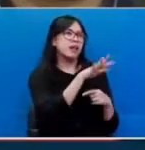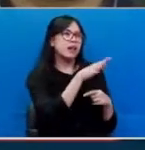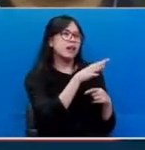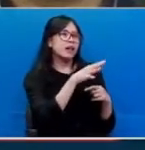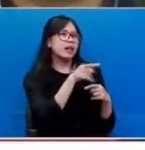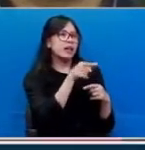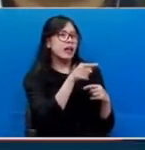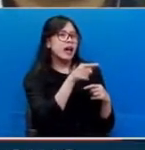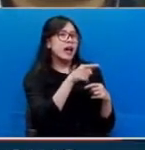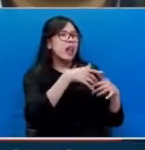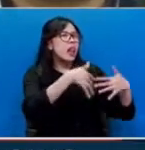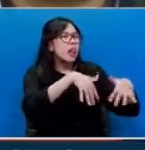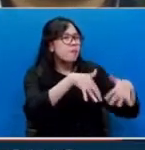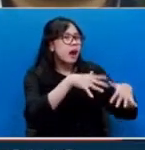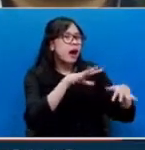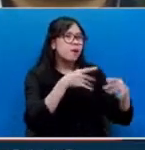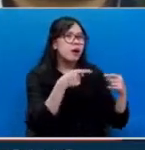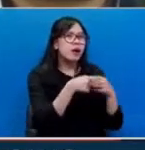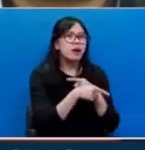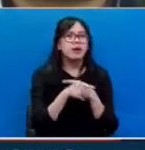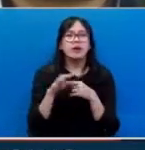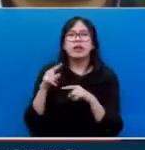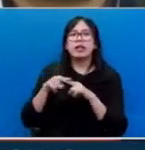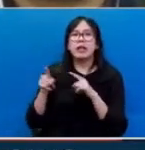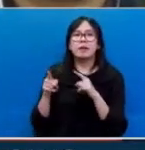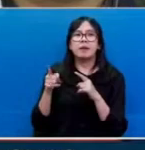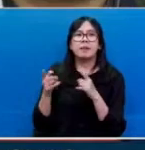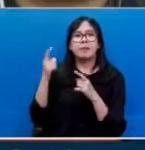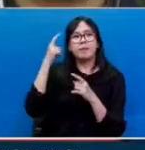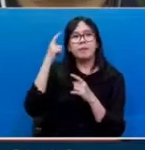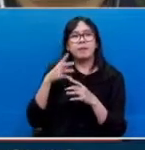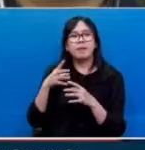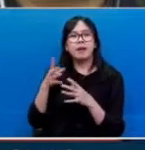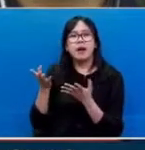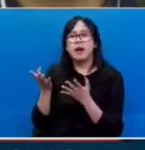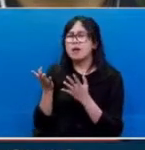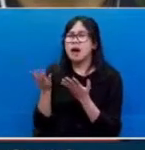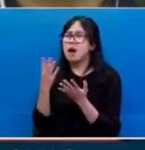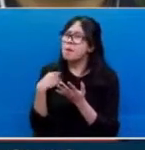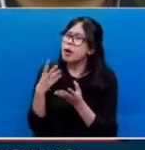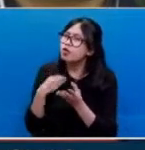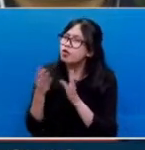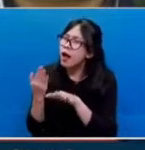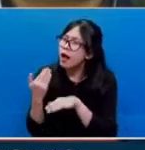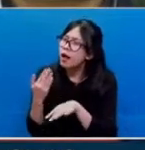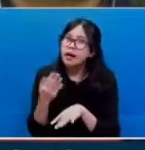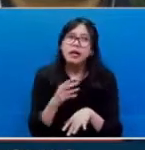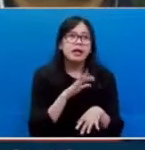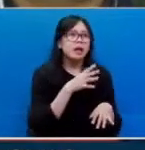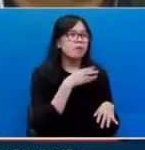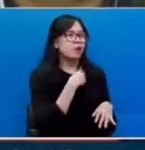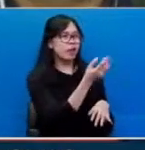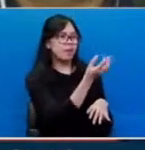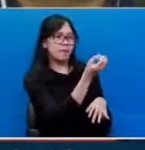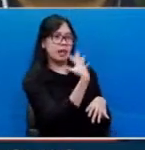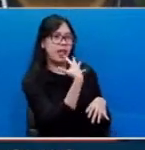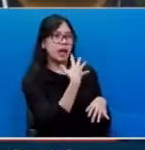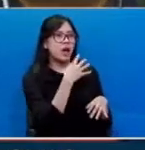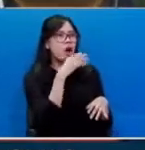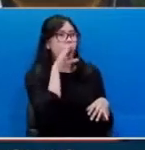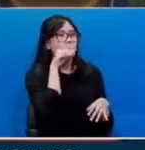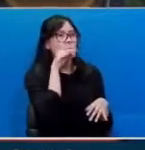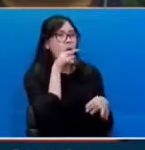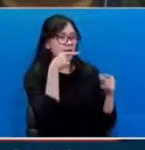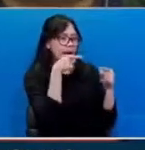E itu membuat pertimbangan-pertimbangan lain ya makud gimana ee Lemah atau ini tidak tidak ada relevansinya tidak